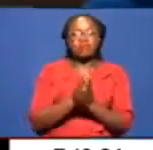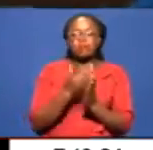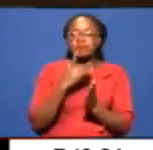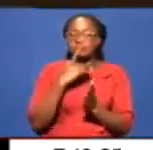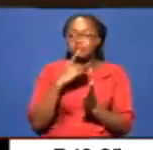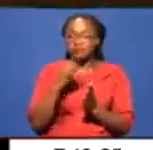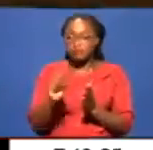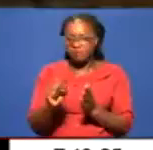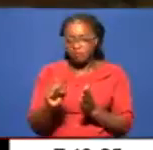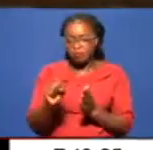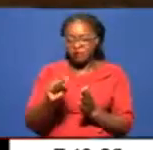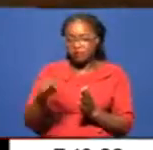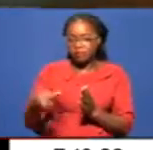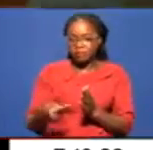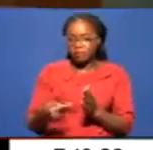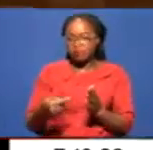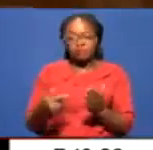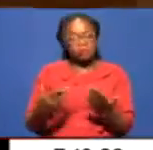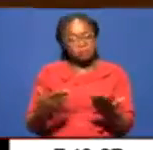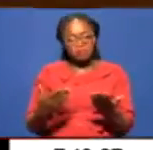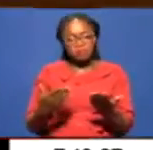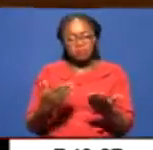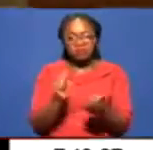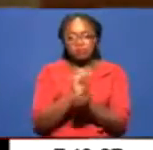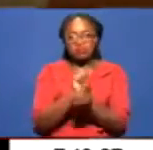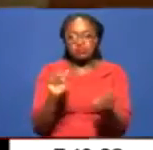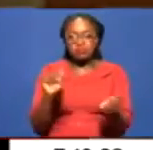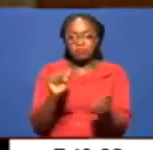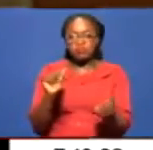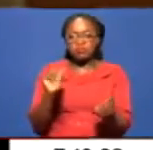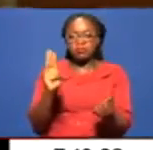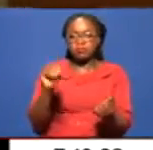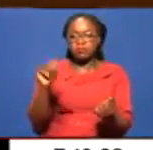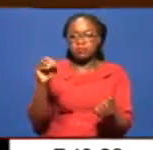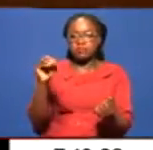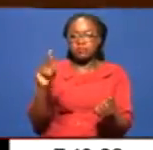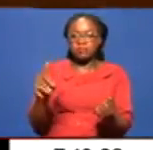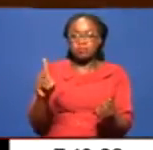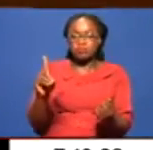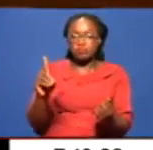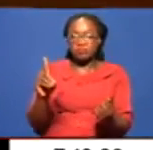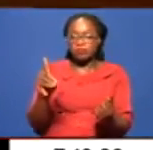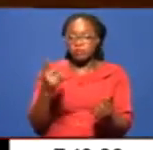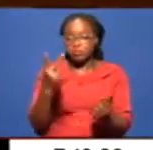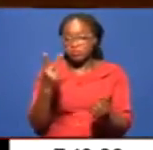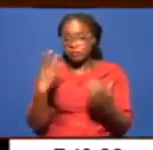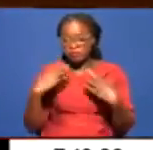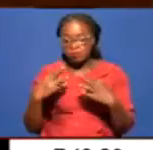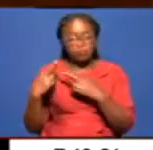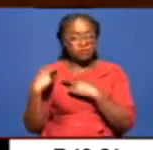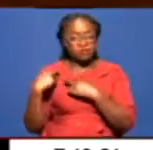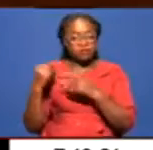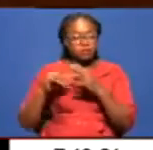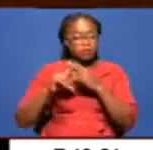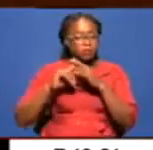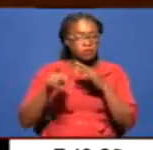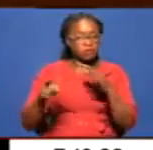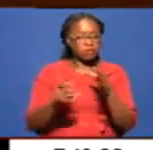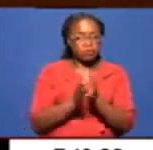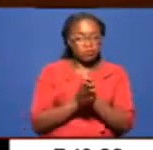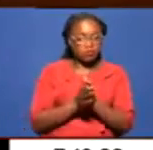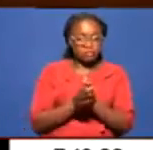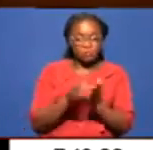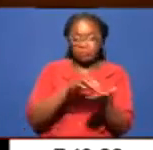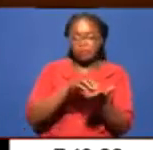au bondi ya shilingi milioni 1 na watu wawili watakaojukumika uwepo wake mahakamani. Kesi hiyo